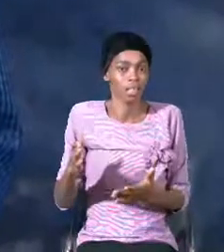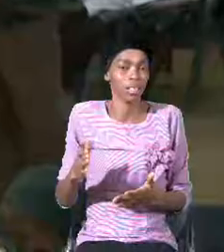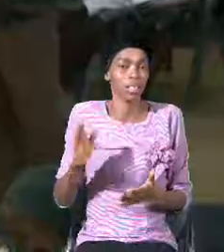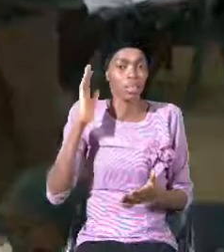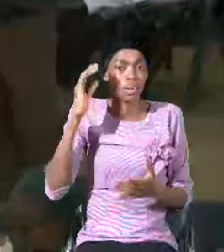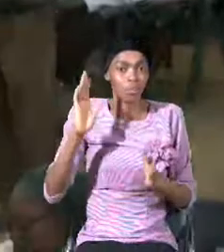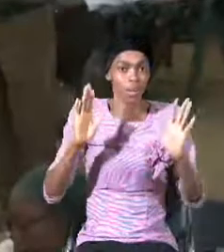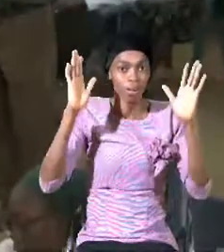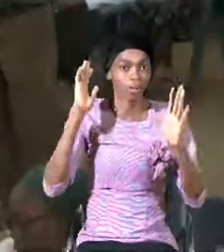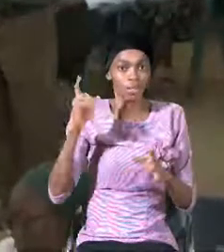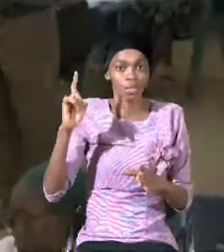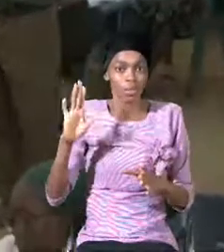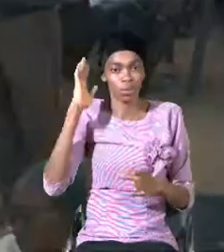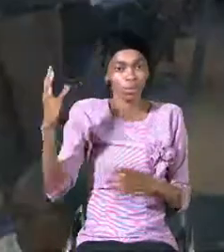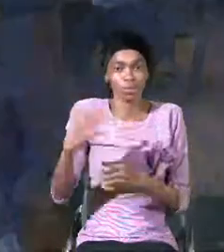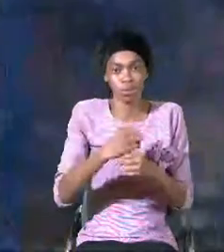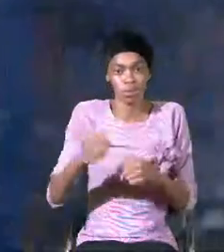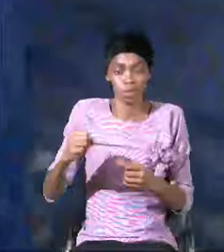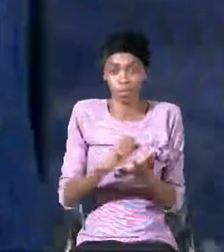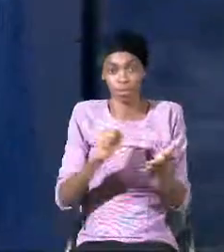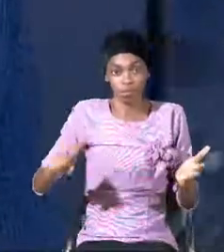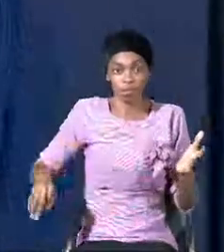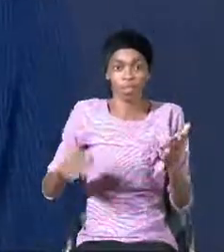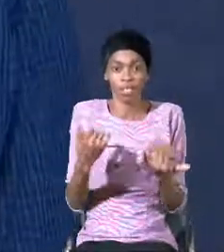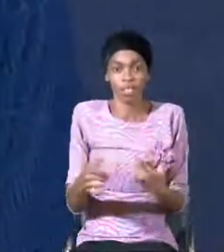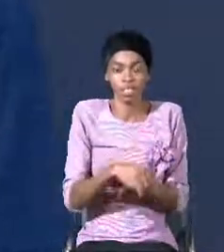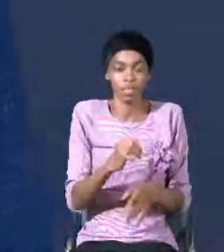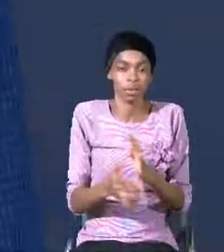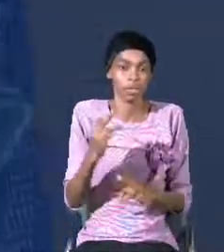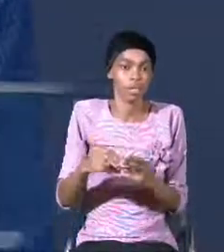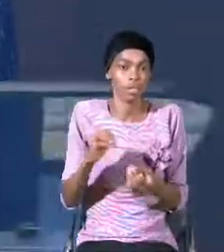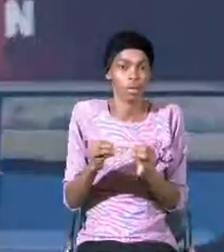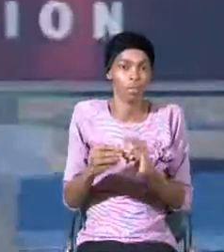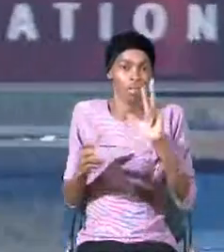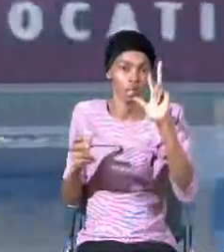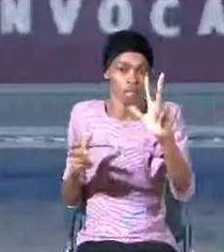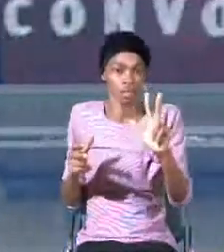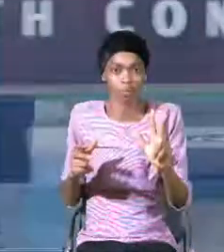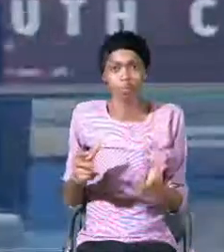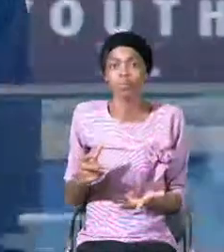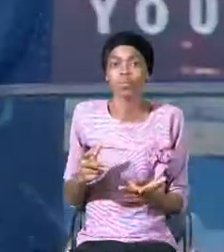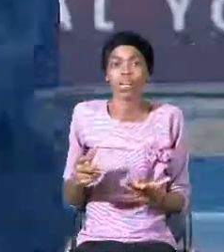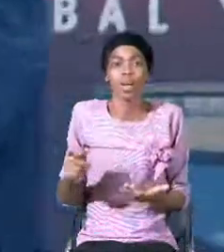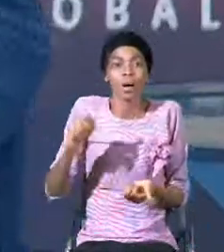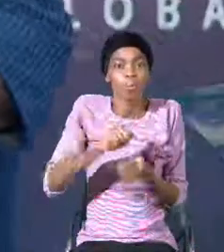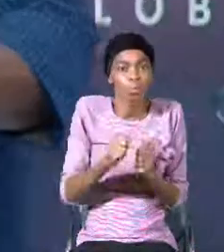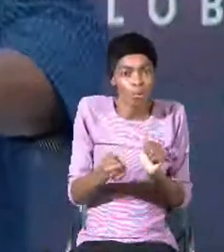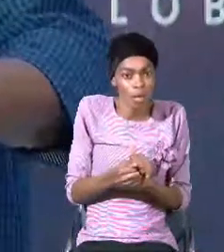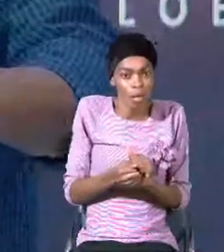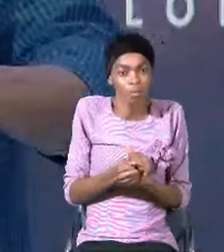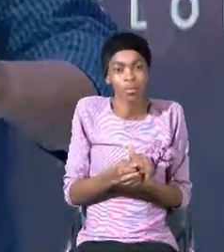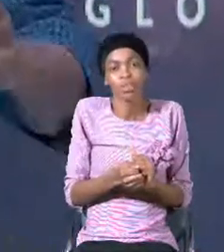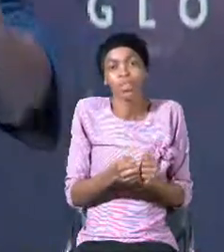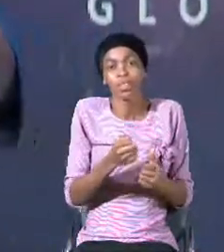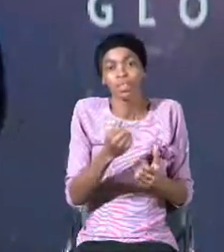va l'enlever miraculeusement. Troisièmement, une vie noyée par les problèmes. Et les problèmes